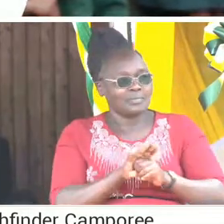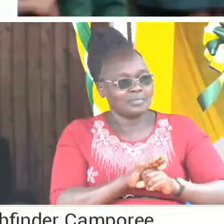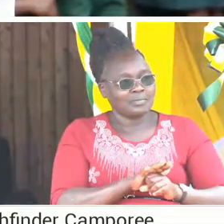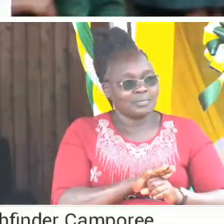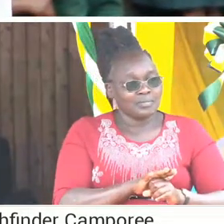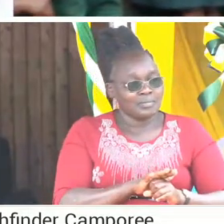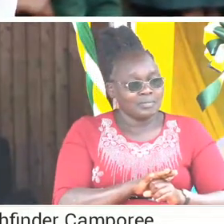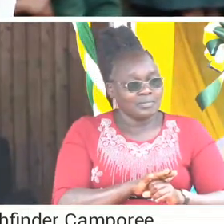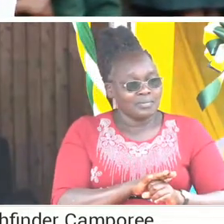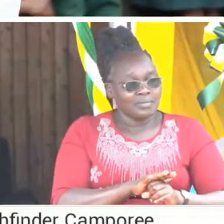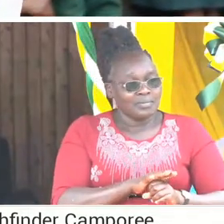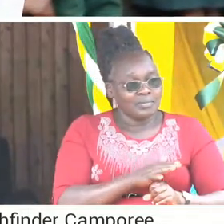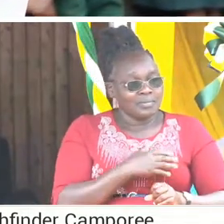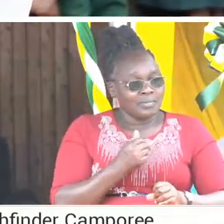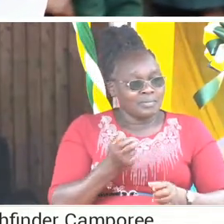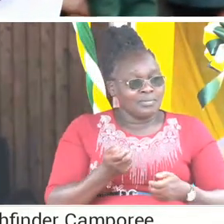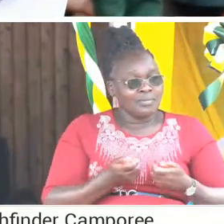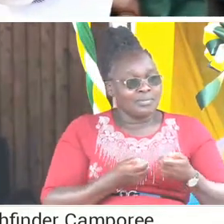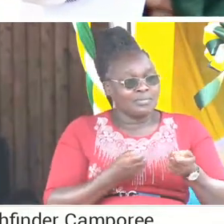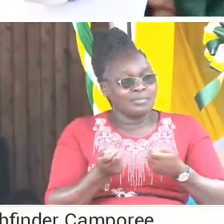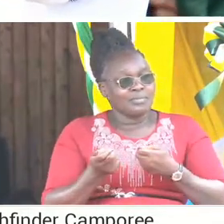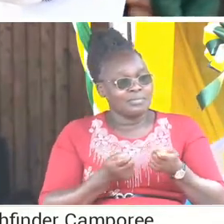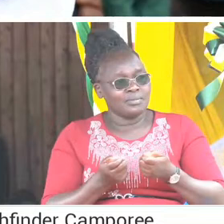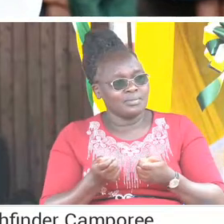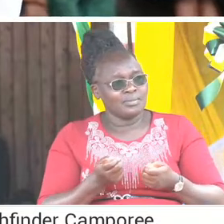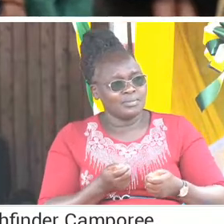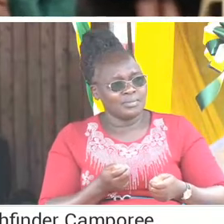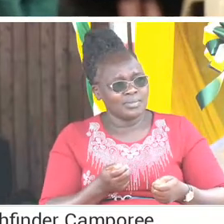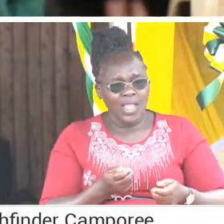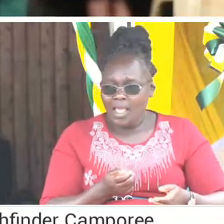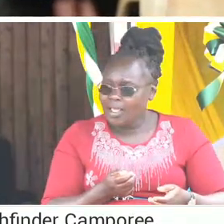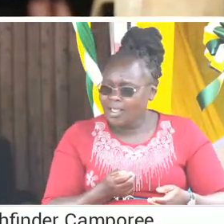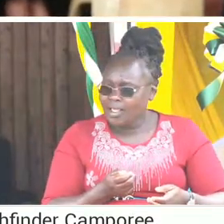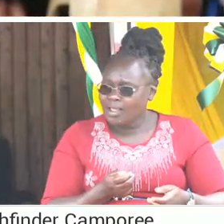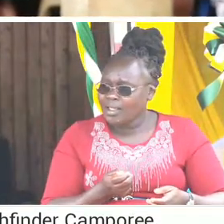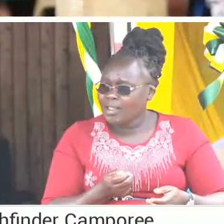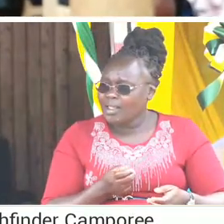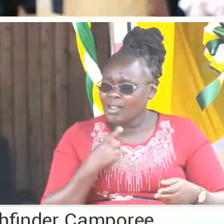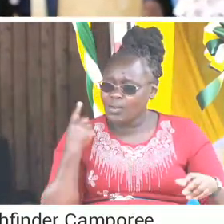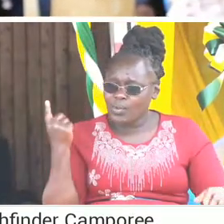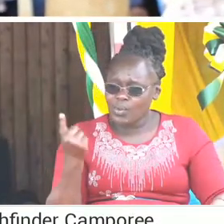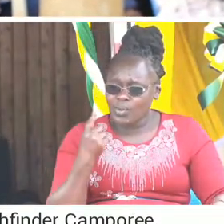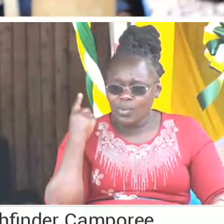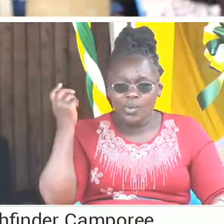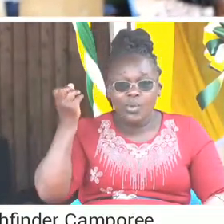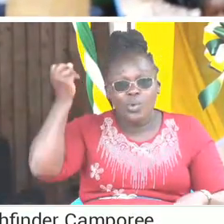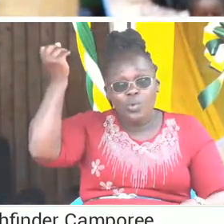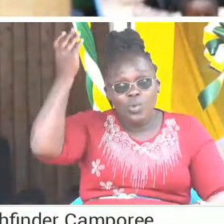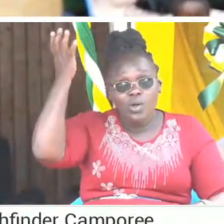magari mekundu. Akasikia, wiu, wiu, wiu, wiu, wiu, wiu, uu,